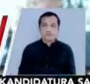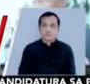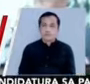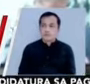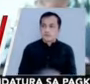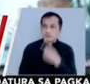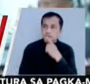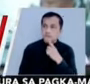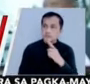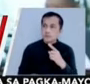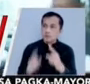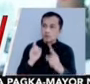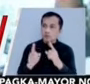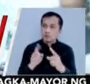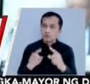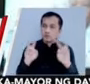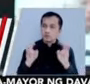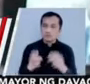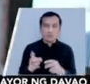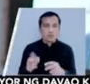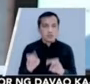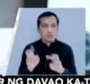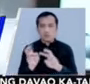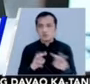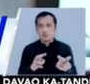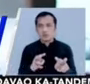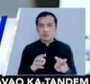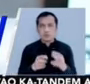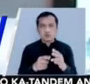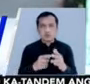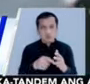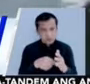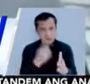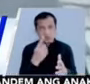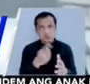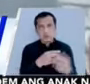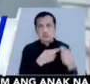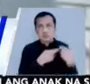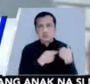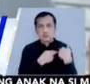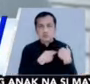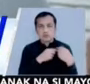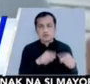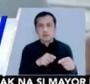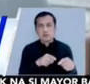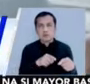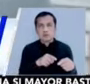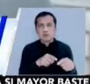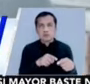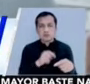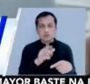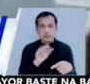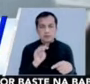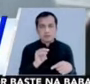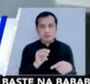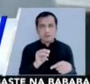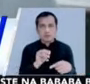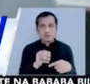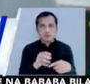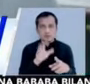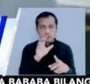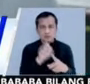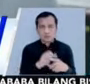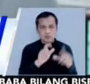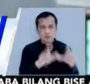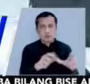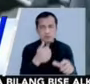If we see that they're the ones who are perpetrating the scams, we'll charge anybody who's responsible for it. We